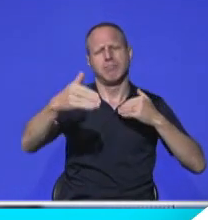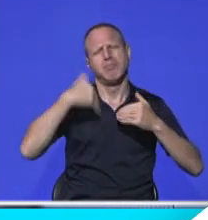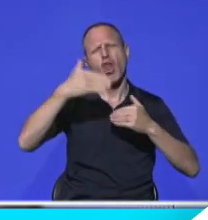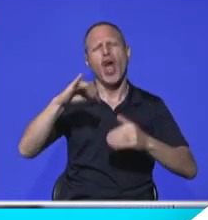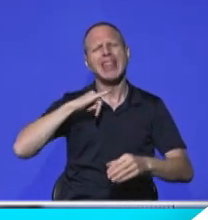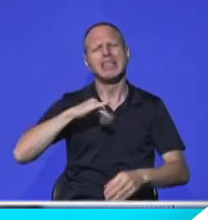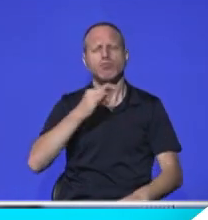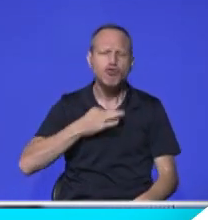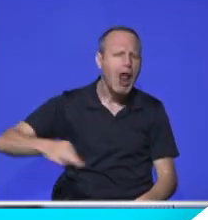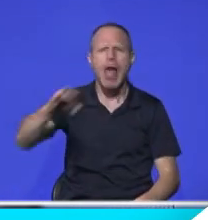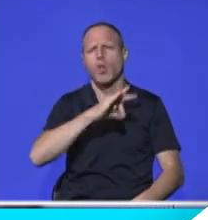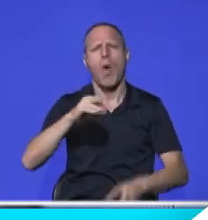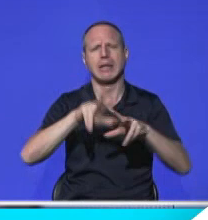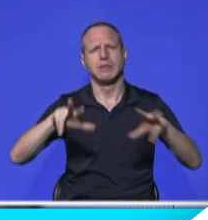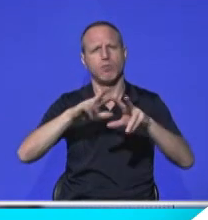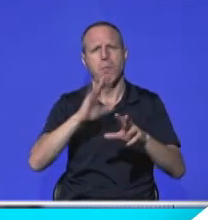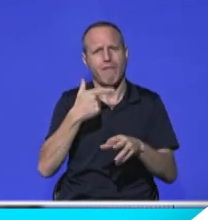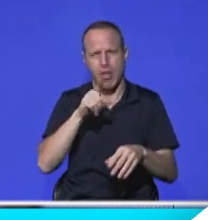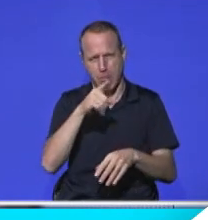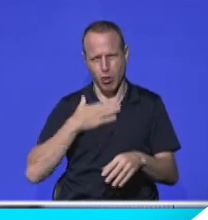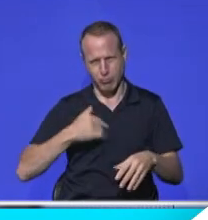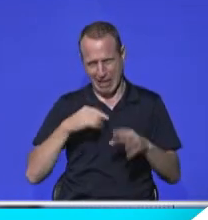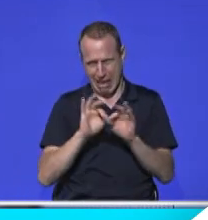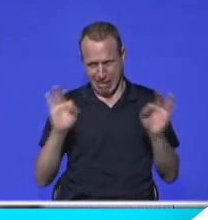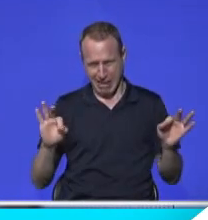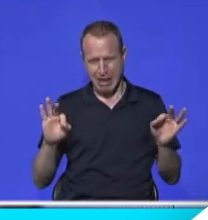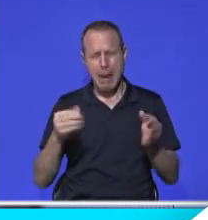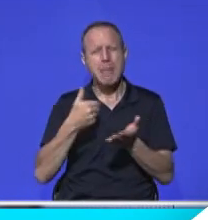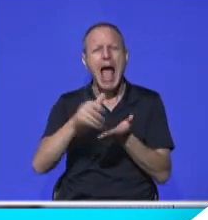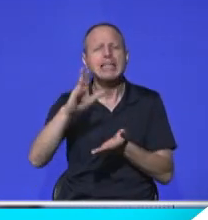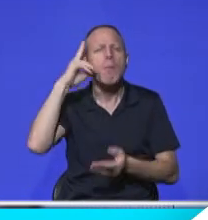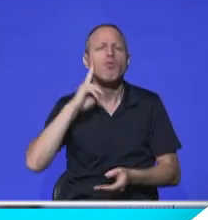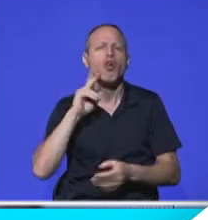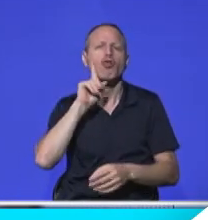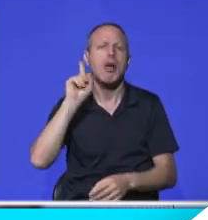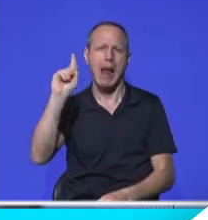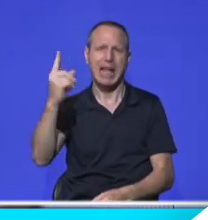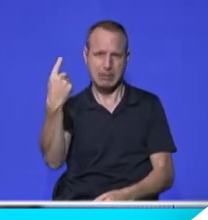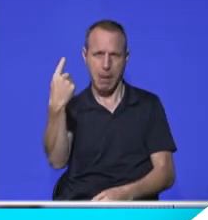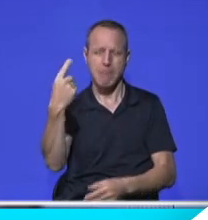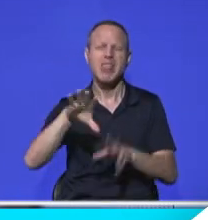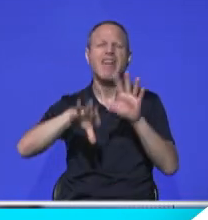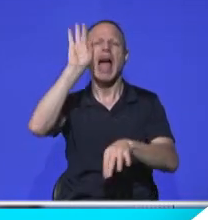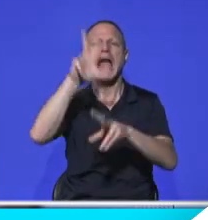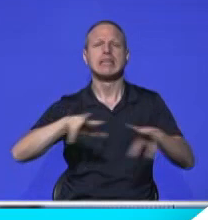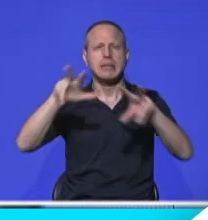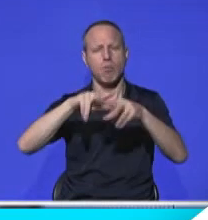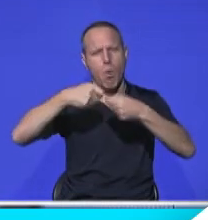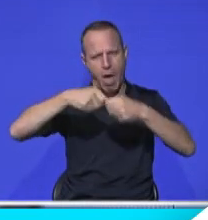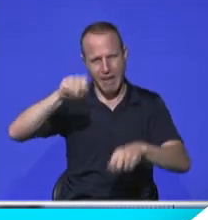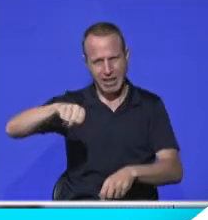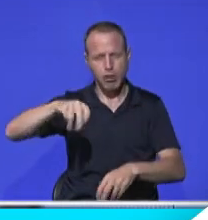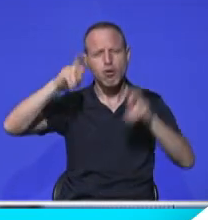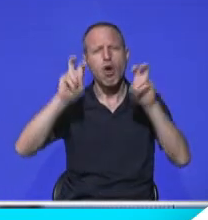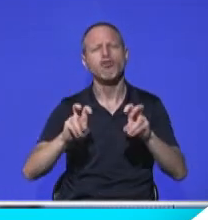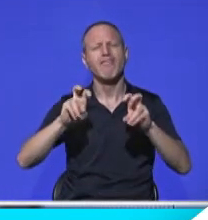שלנו, הציבור. מאיפה אתם רוצים שאני אתחיל? מחסרי הבושה שקוראים לעצמם נבחרי ציבור? מחבר כנסת שיושב